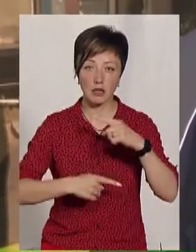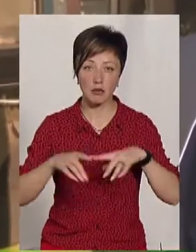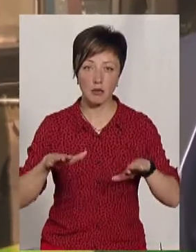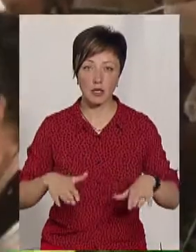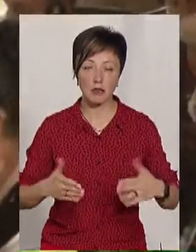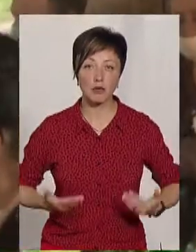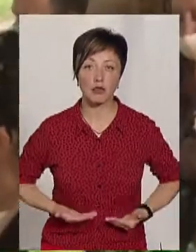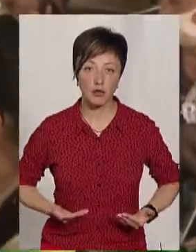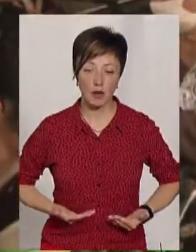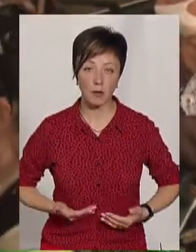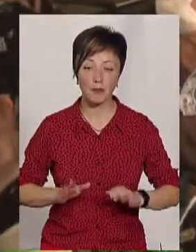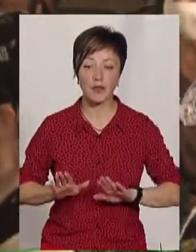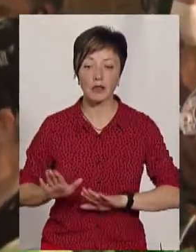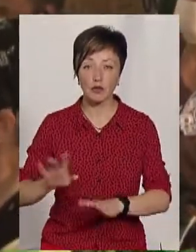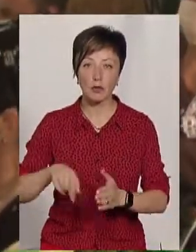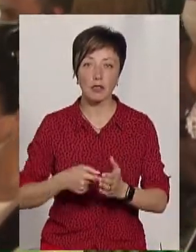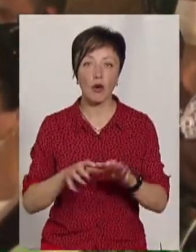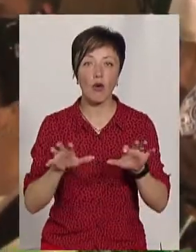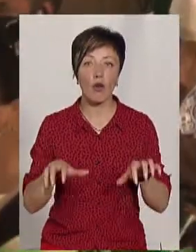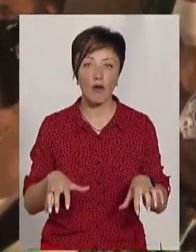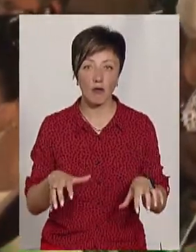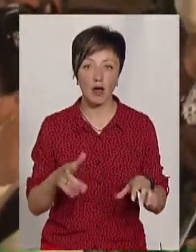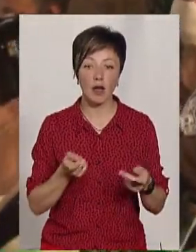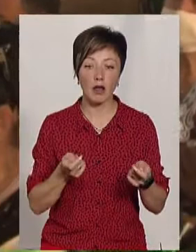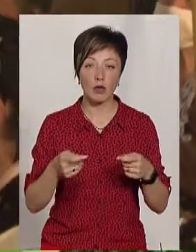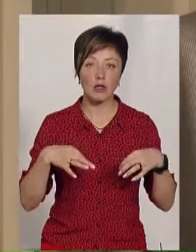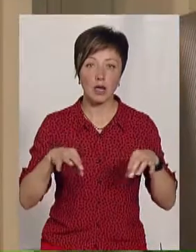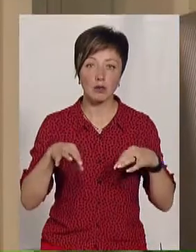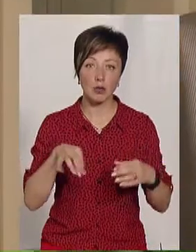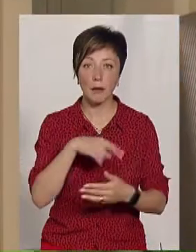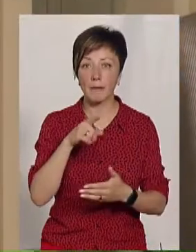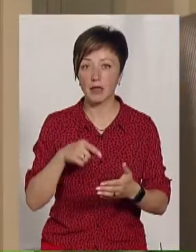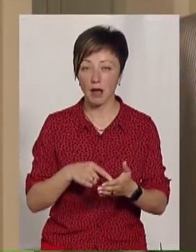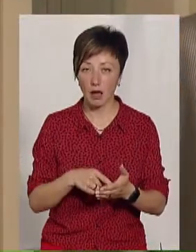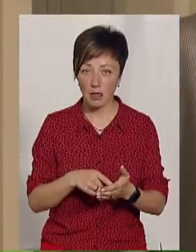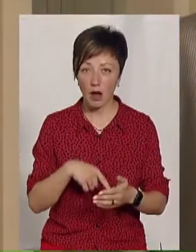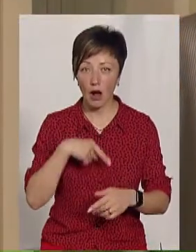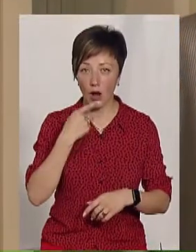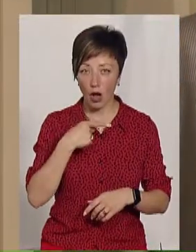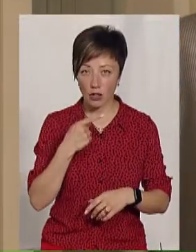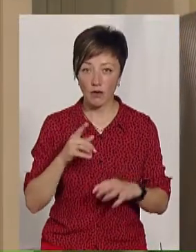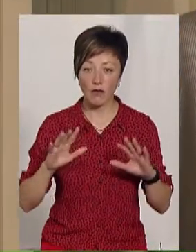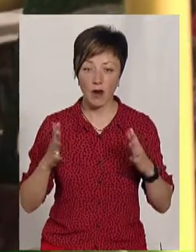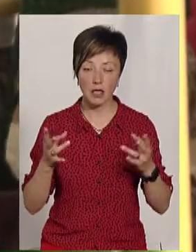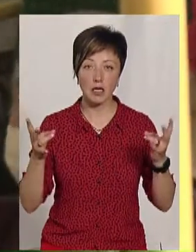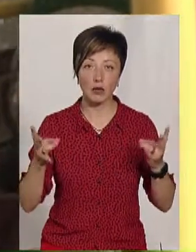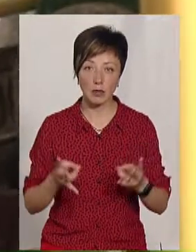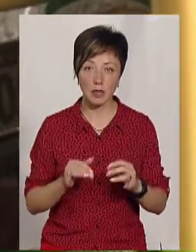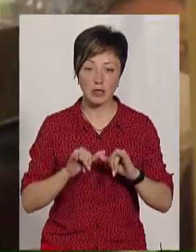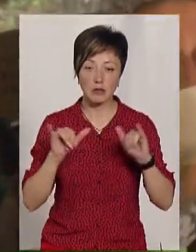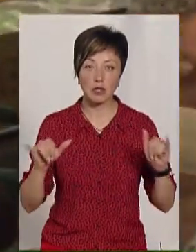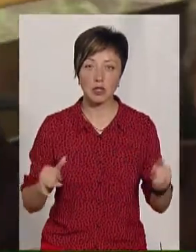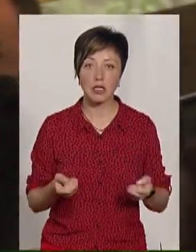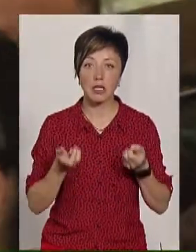місць проживання. Заступник Хмельницького міського голови, який курує транспортні питання, Андрій Бондаренко каже, що у разі необхідності збільшать